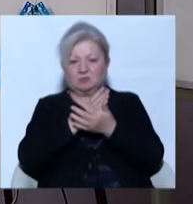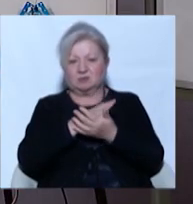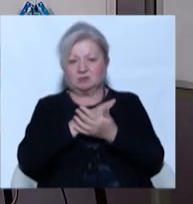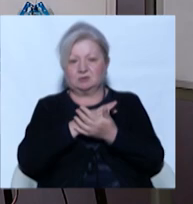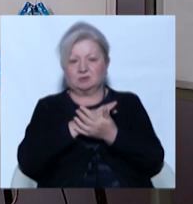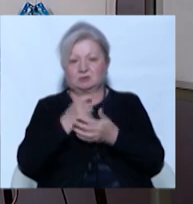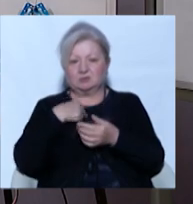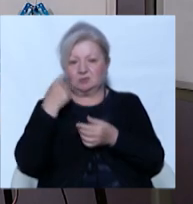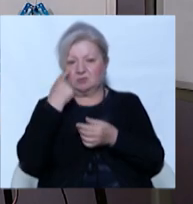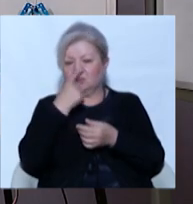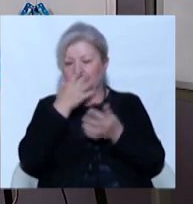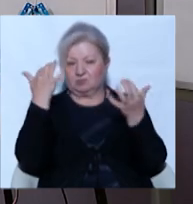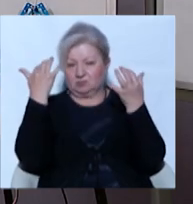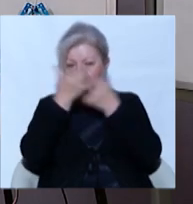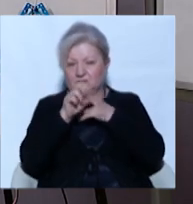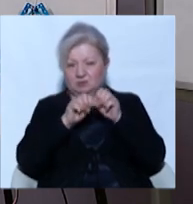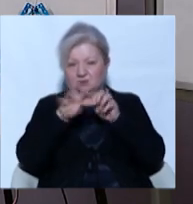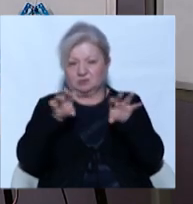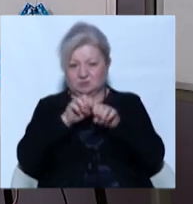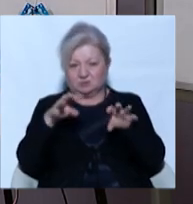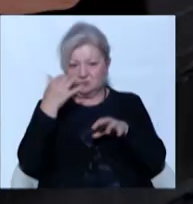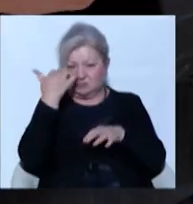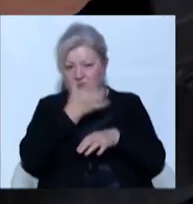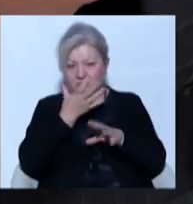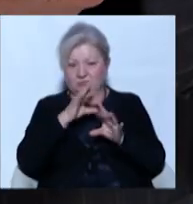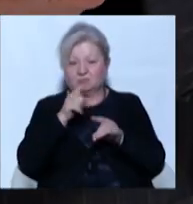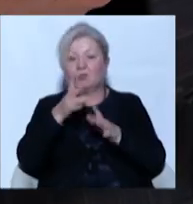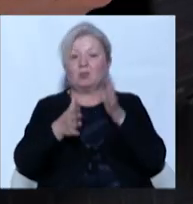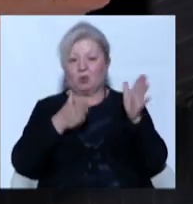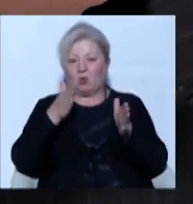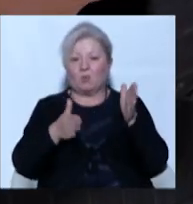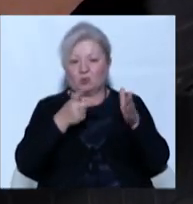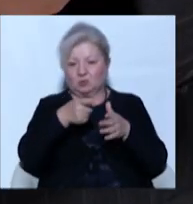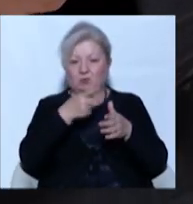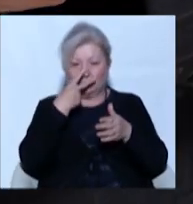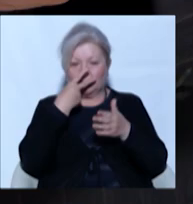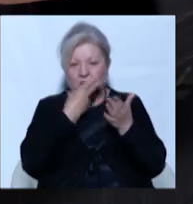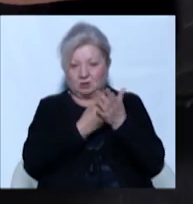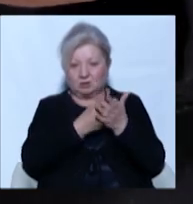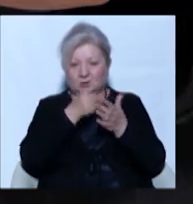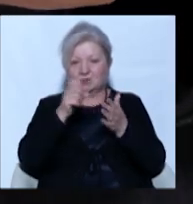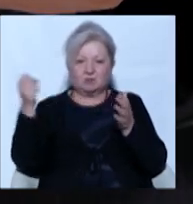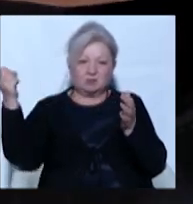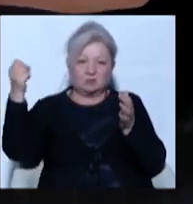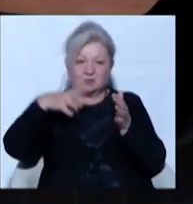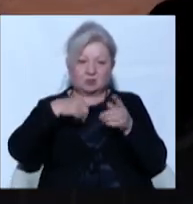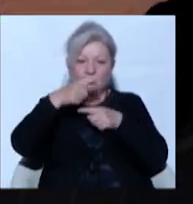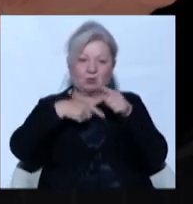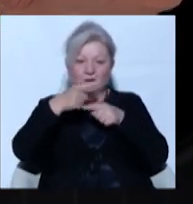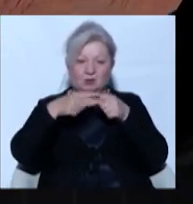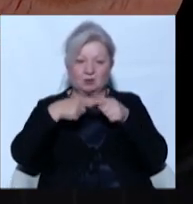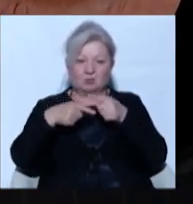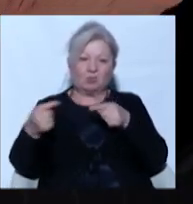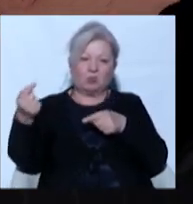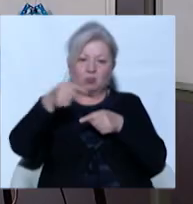რა პრინციპს ემყარება მისი მუშაობა. ორი გამომსხივებელი აქვს ინფრაწითელი სხივების, ჩვენი თვალისთვის უხილავია